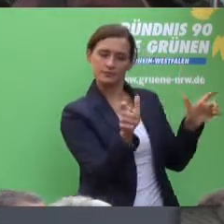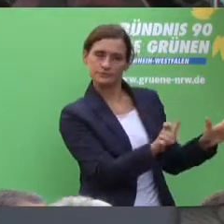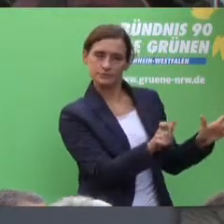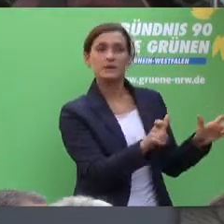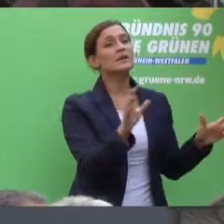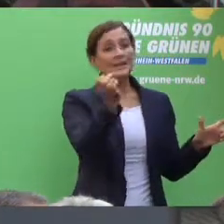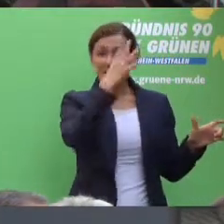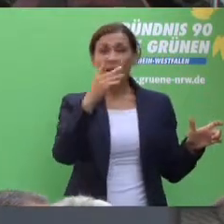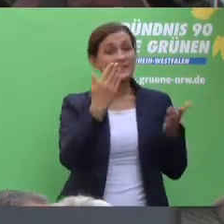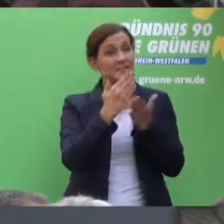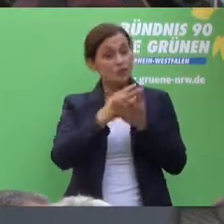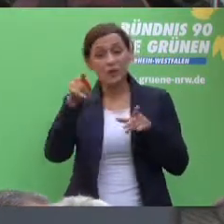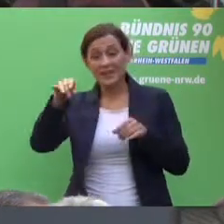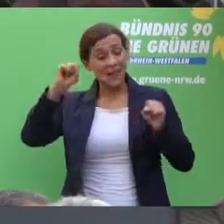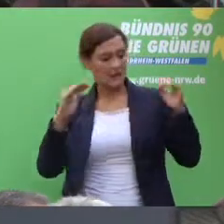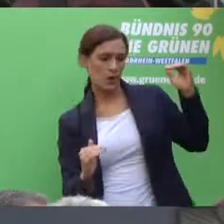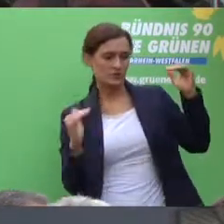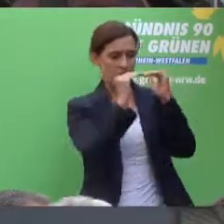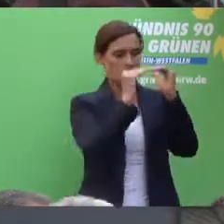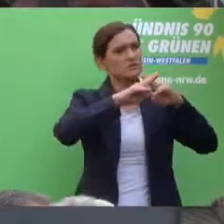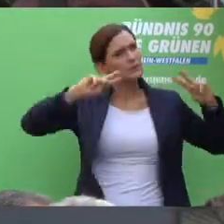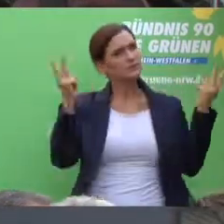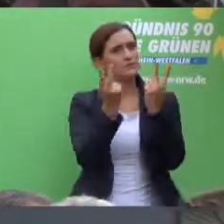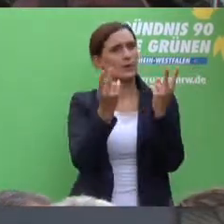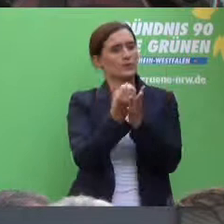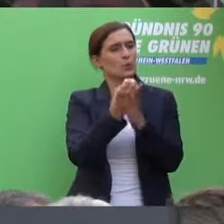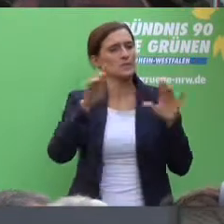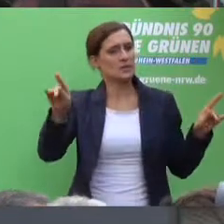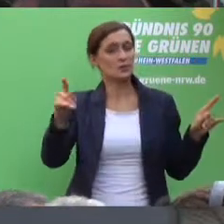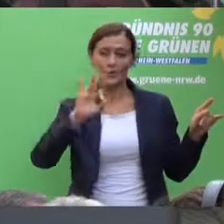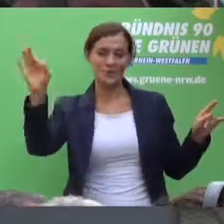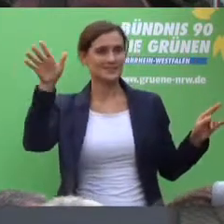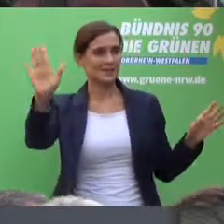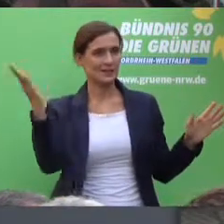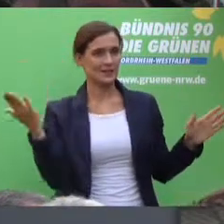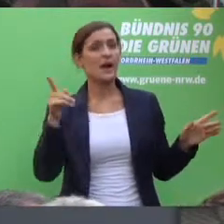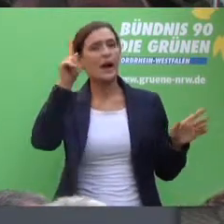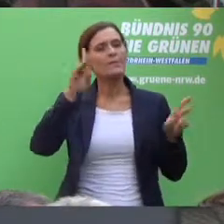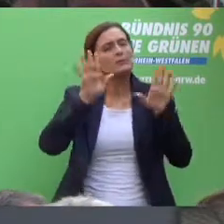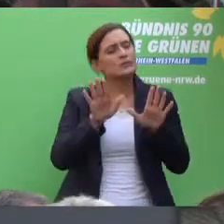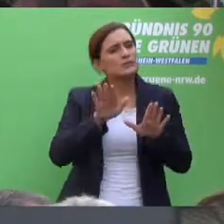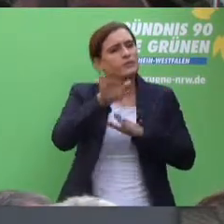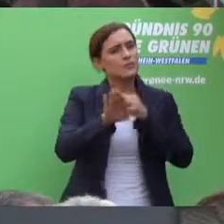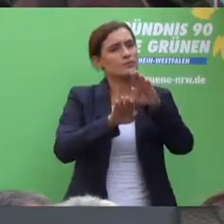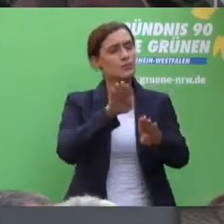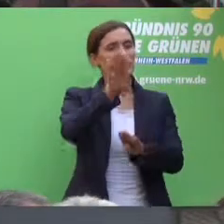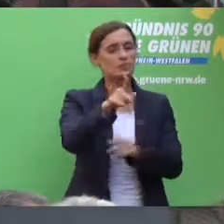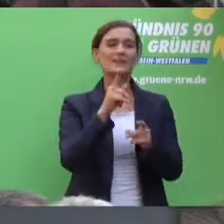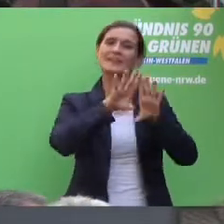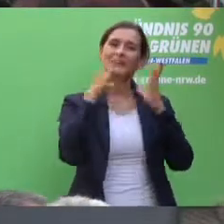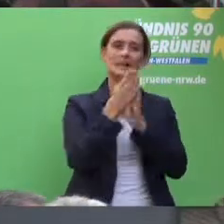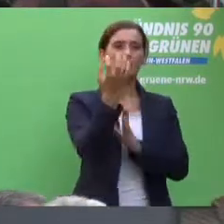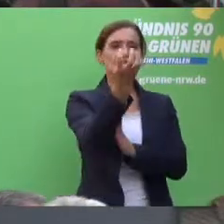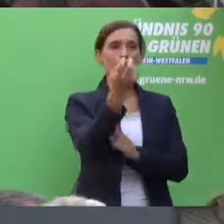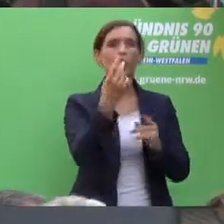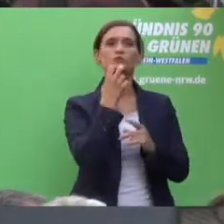sind schon komplett ersetzt durch die Erneuerbaren. Sondern indem schrittweise und Stück für Stück der Kohlestrom aus dem Netz gedrängt